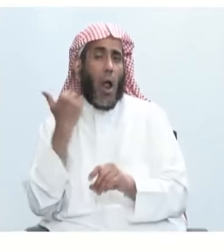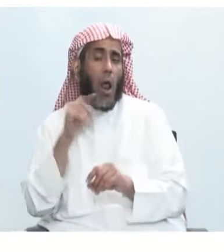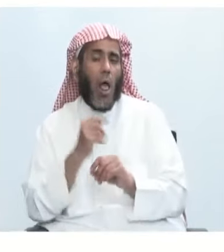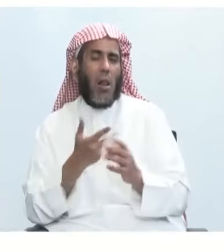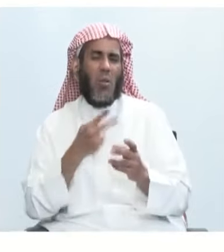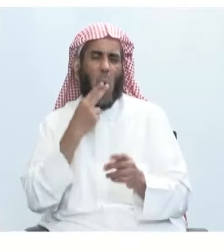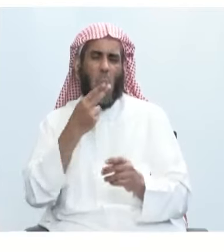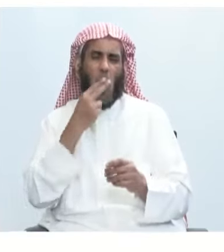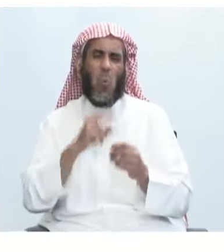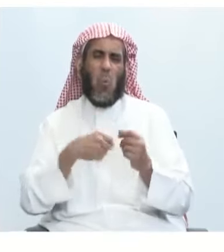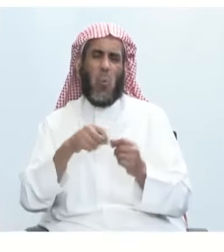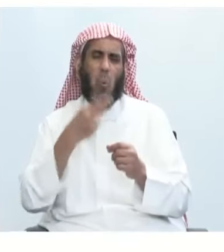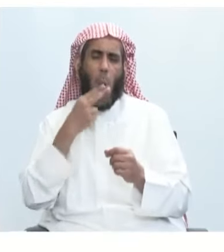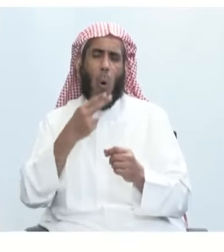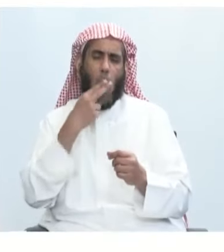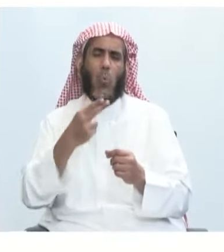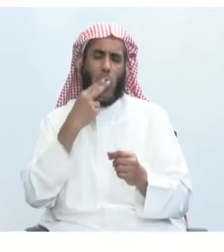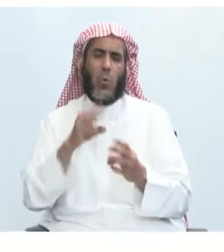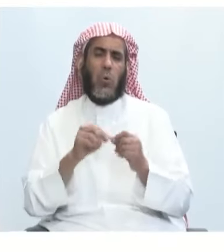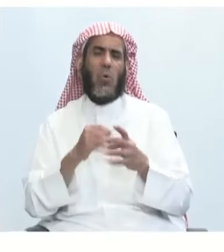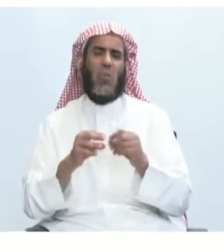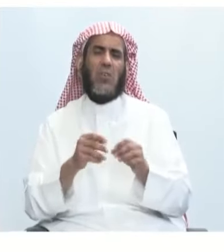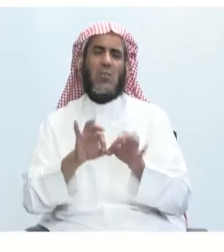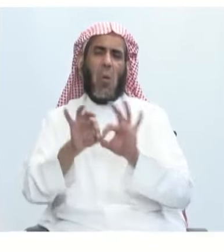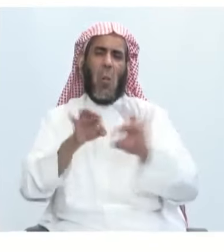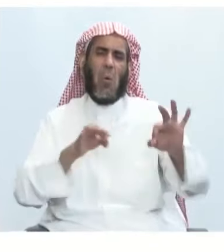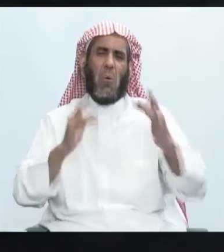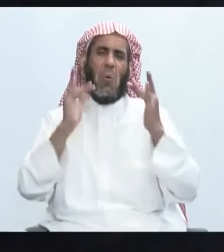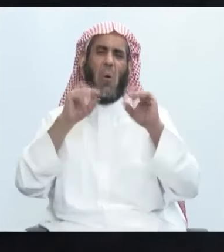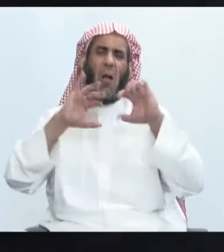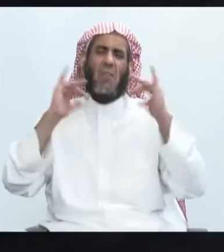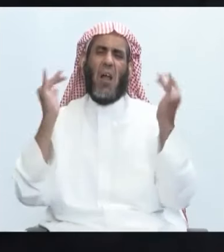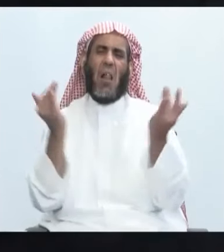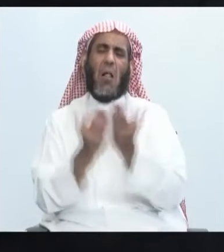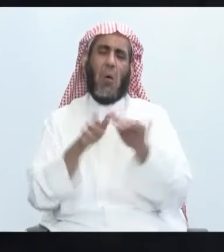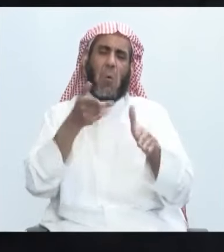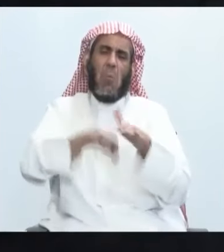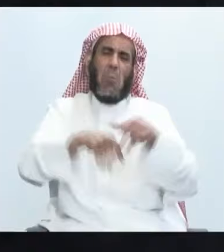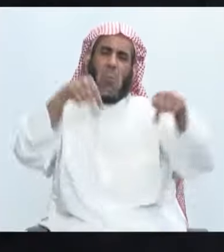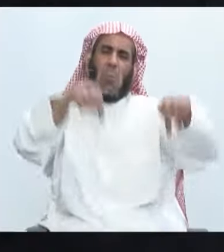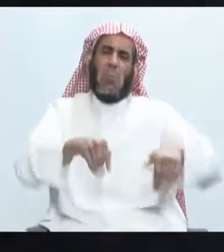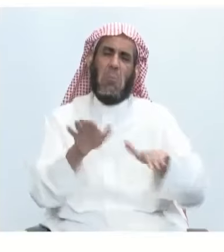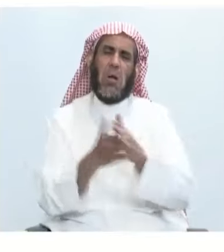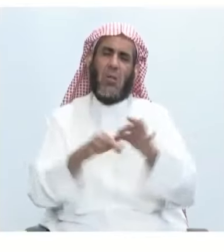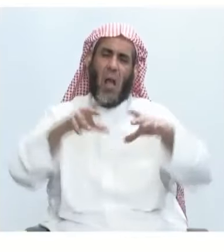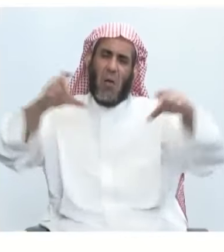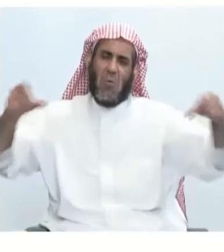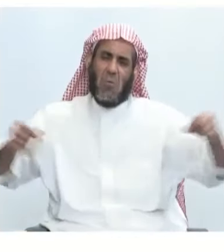محرق في السجائر المدخن ايضا يفصل كفنه بيده يفصل كفنه بيده وهذه من التشبيهات